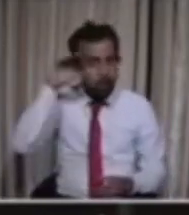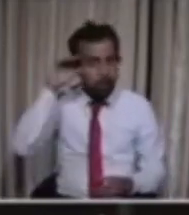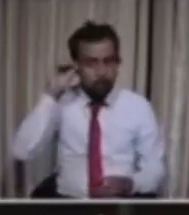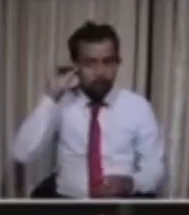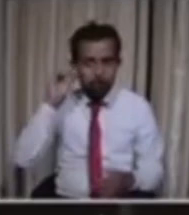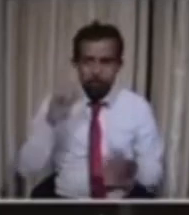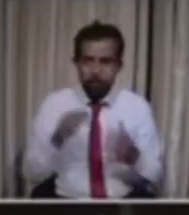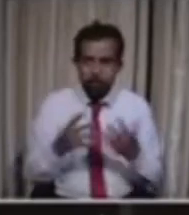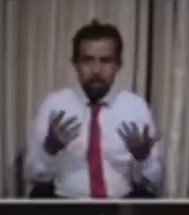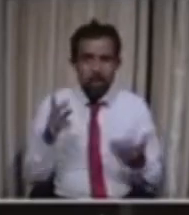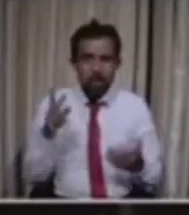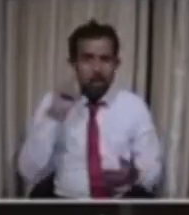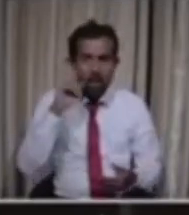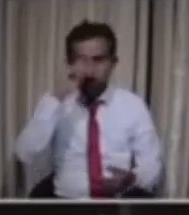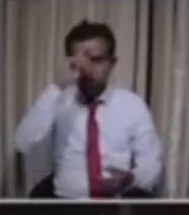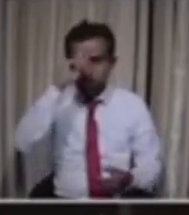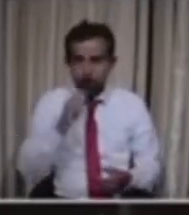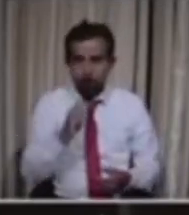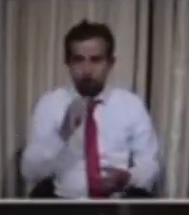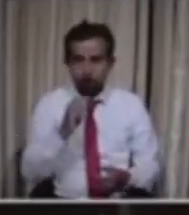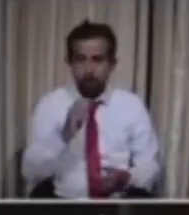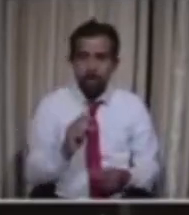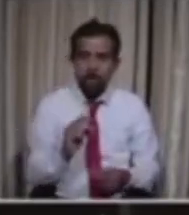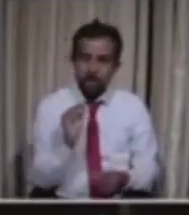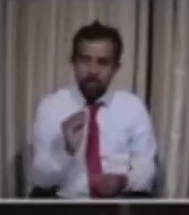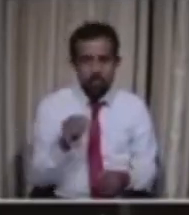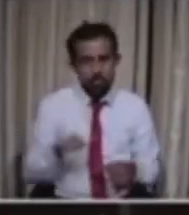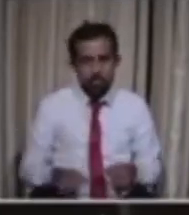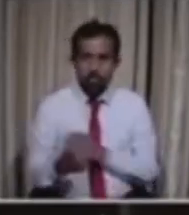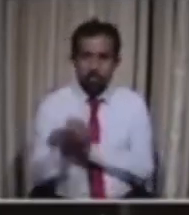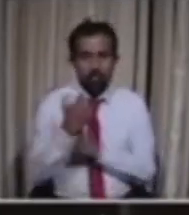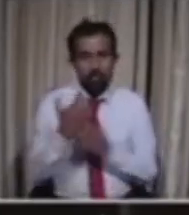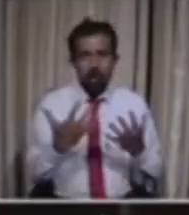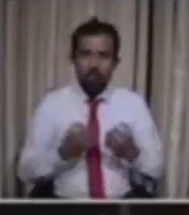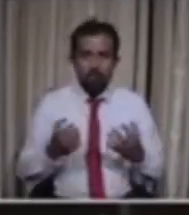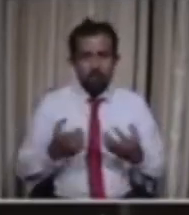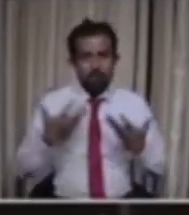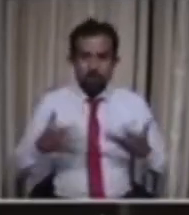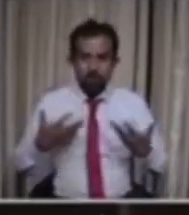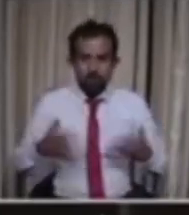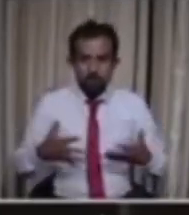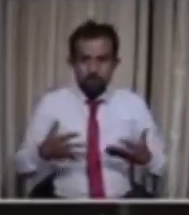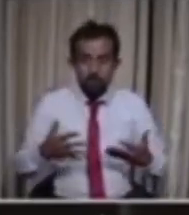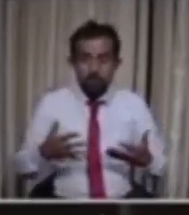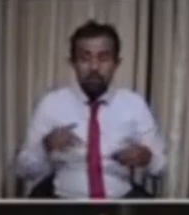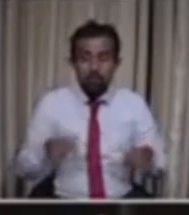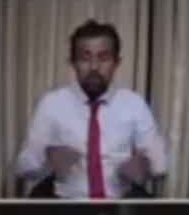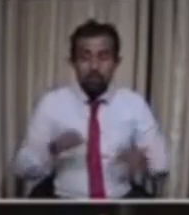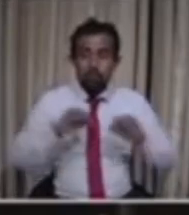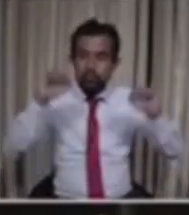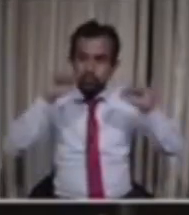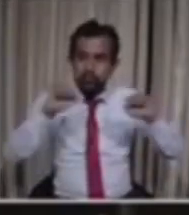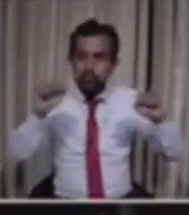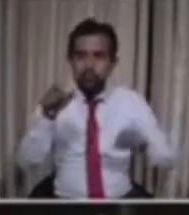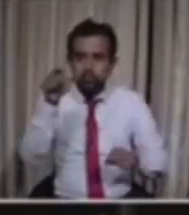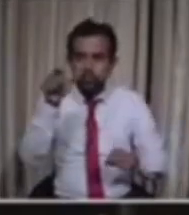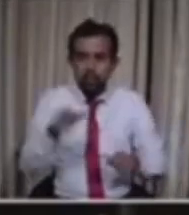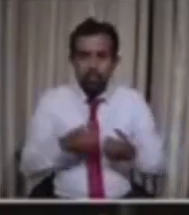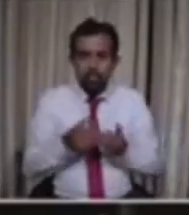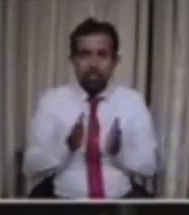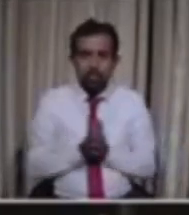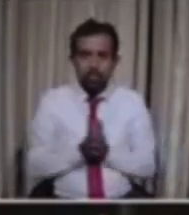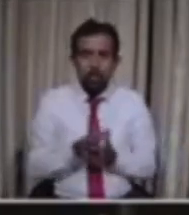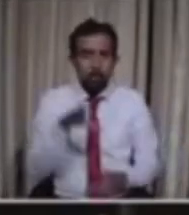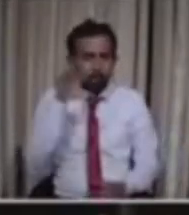கொண்ட பிற்பாடு இந்த போராட்டக்காரர்கள் தன்னுடைய நியமனத்தை ஏற்றுக்கொள்ளாத நிலைமையிலே தன்னை விரட்டி அடிப்பார்கள் என்கின்ற அச்சம் காரணமாக ஏதோ